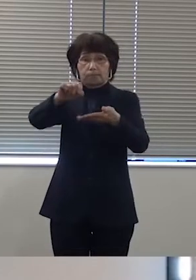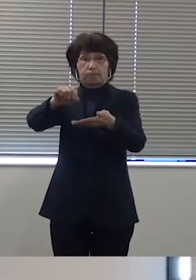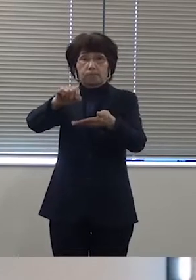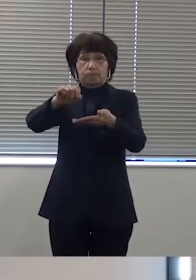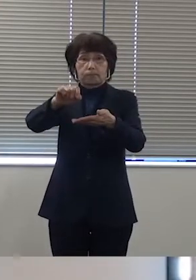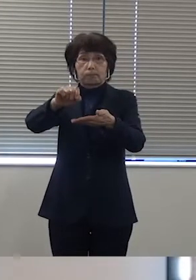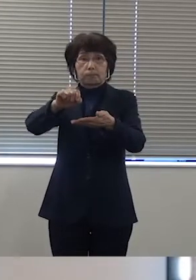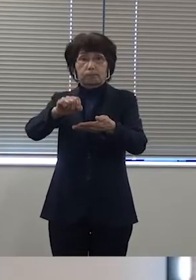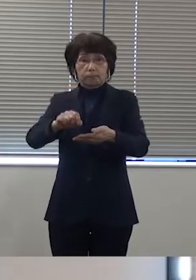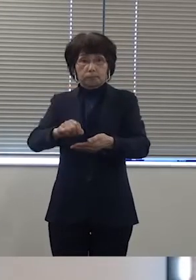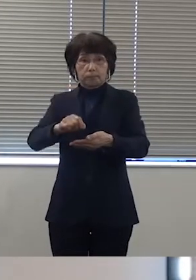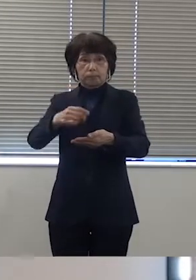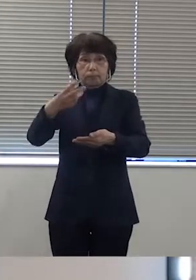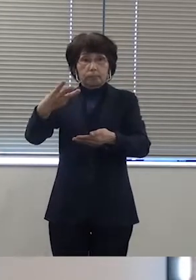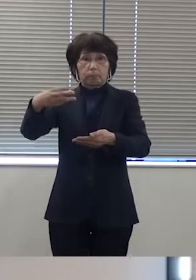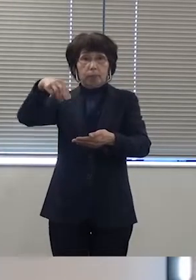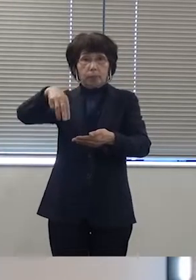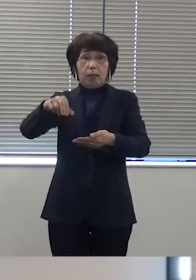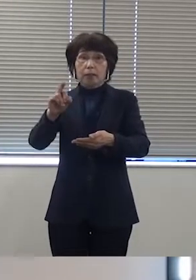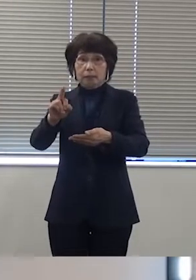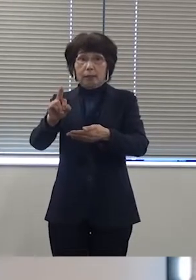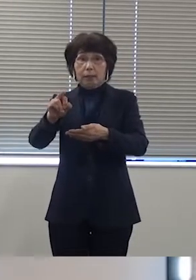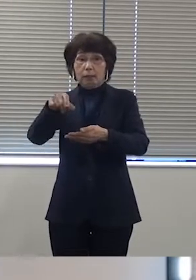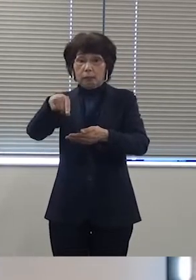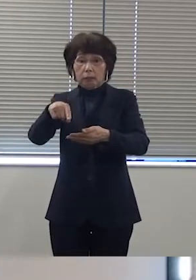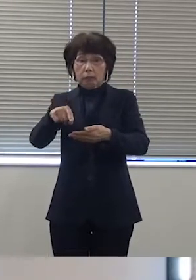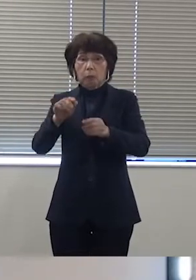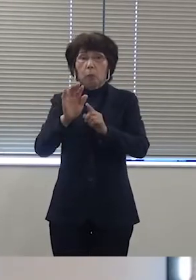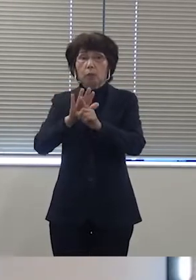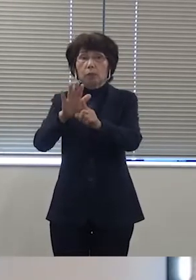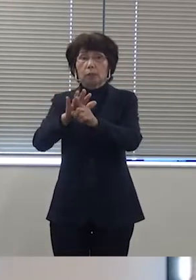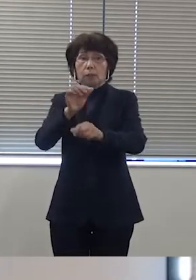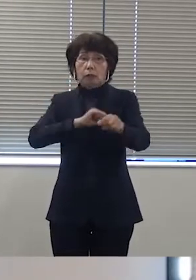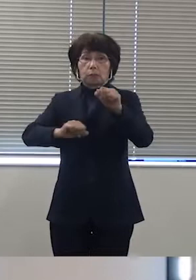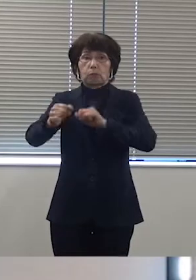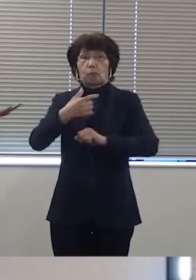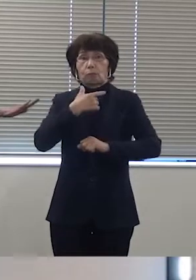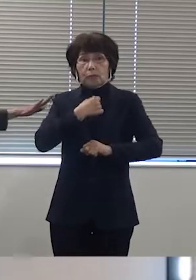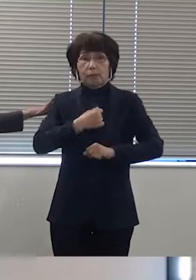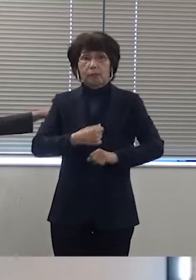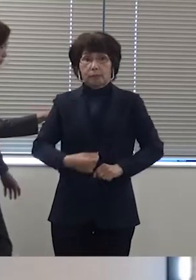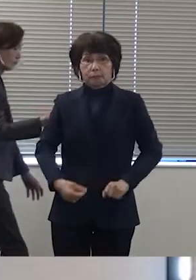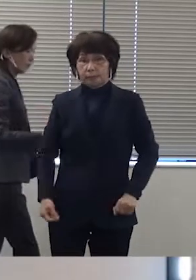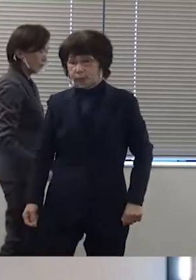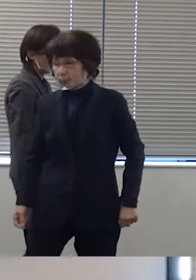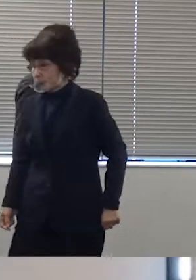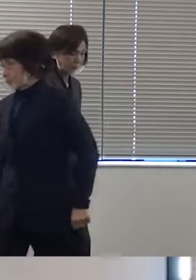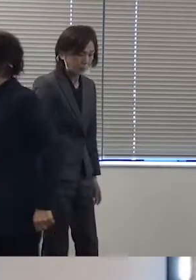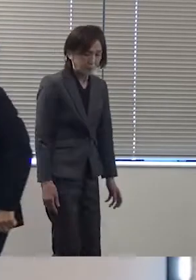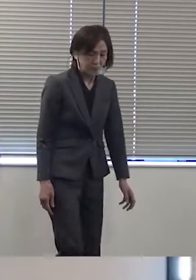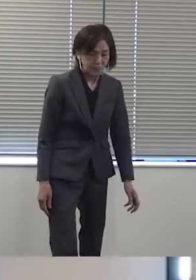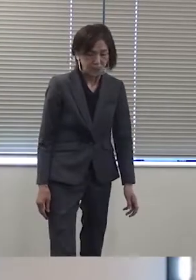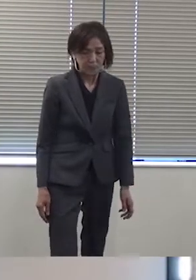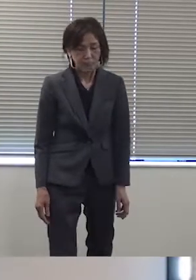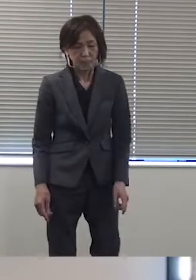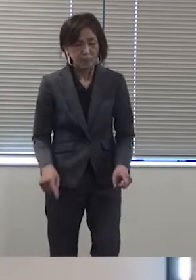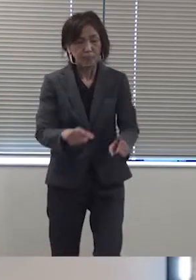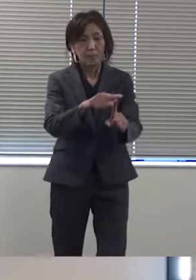を中心とする活動支援に入れたいと考えております。10ページになります